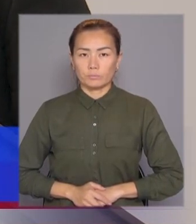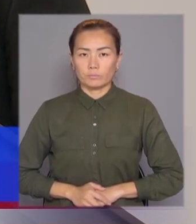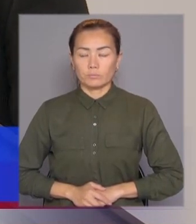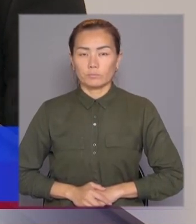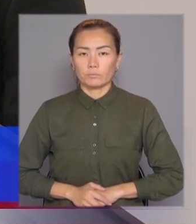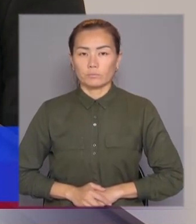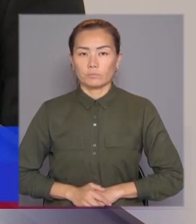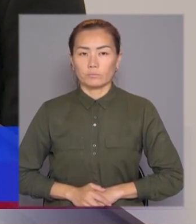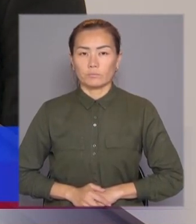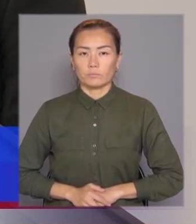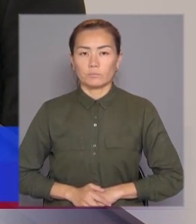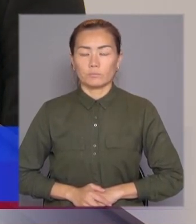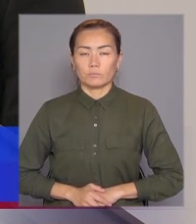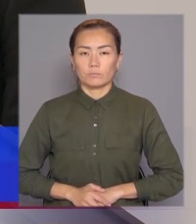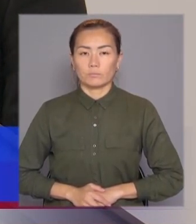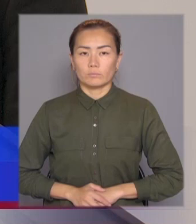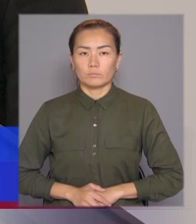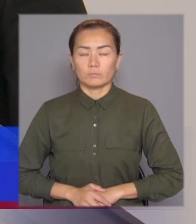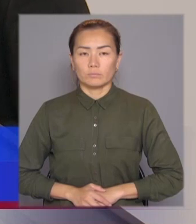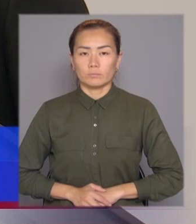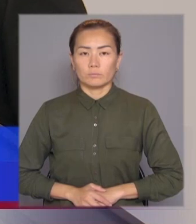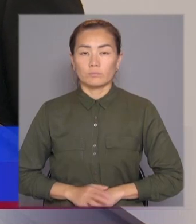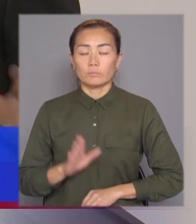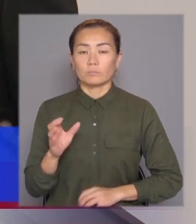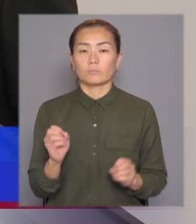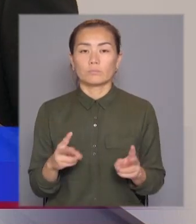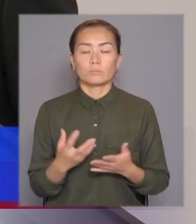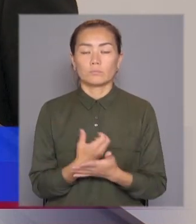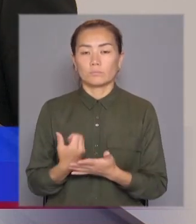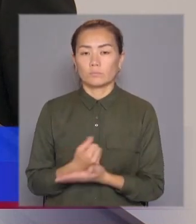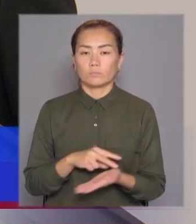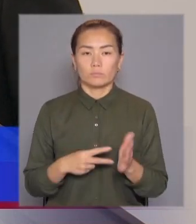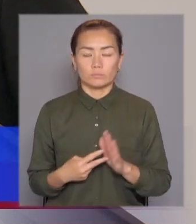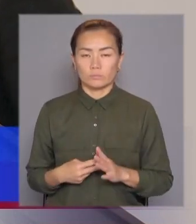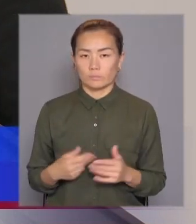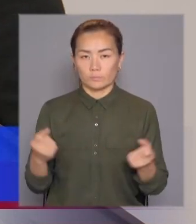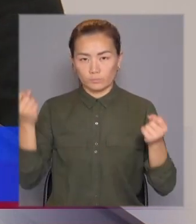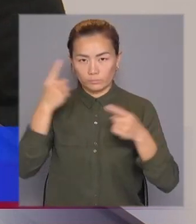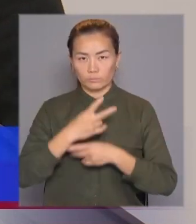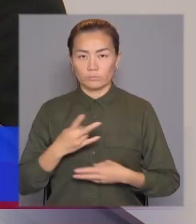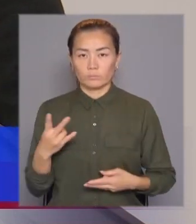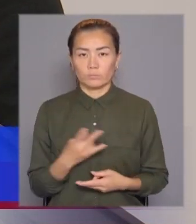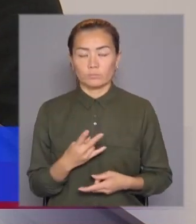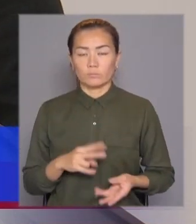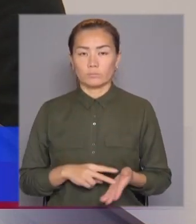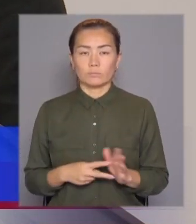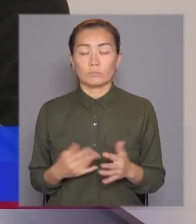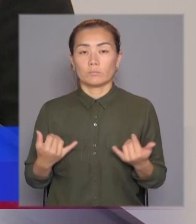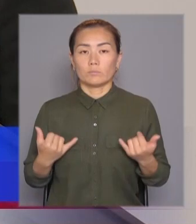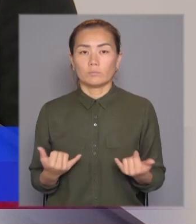Сондықтан француздардан қалған жақсы көреміз. Ал бірақ енді қалай жетеді, оны әрине үкімет